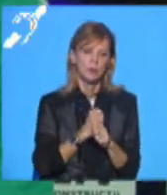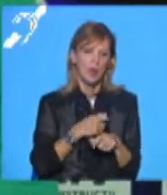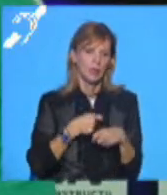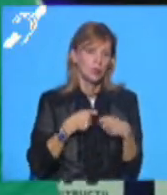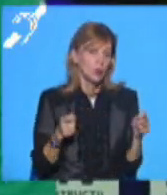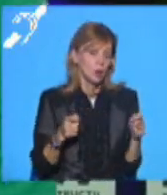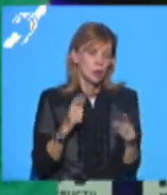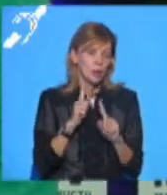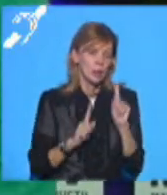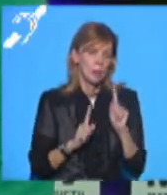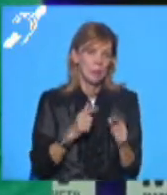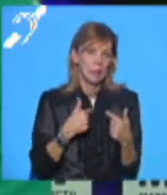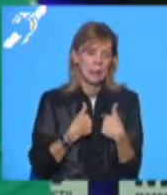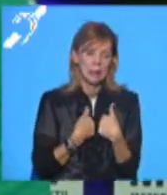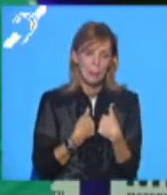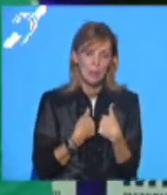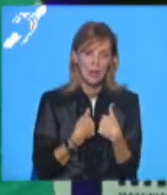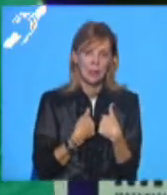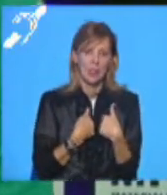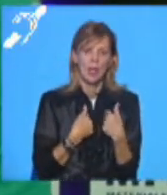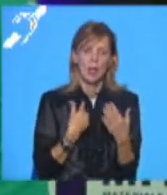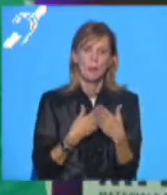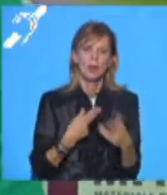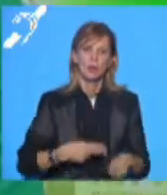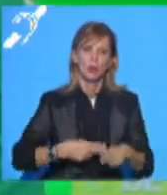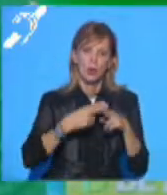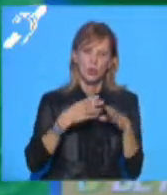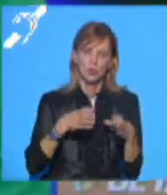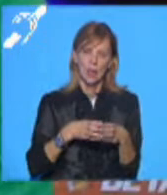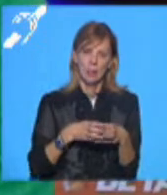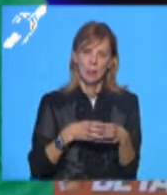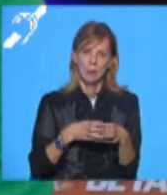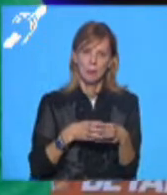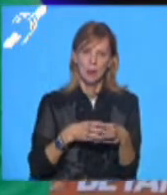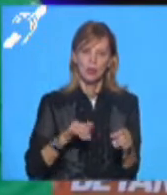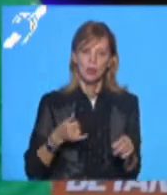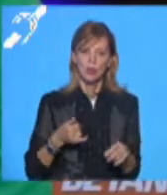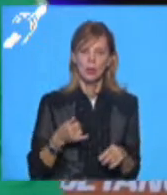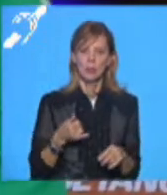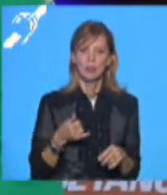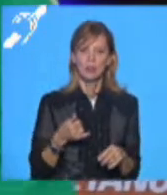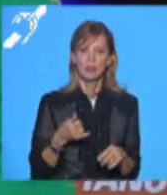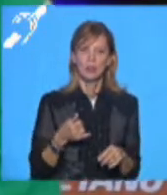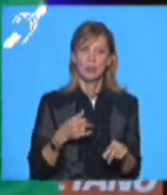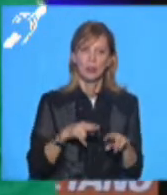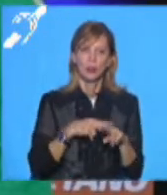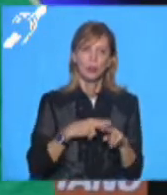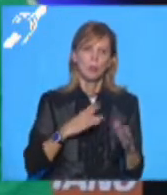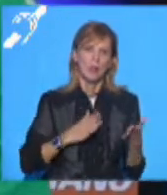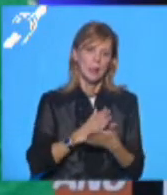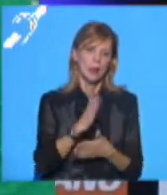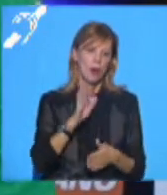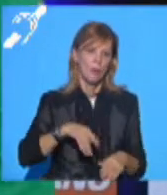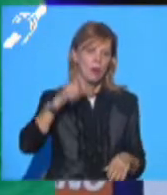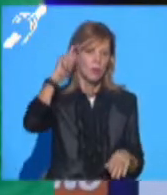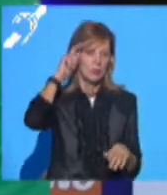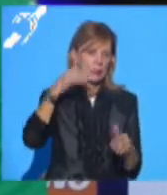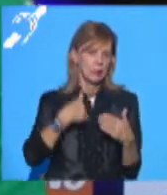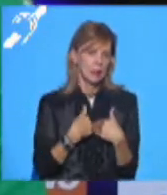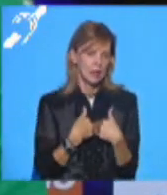ce depinde de mine, ca să ajut echipa și, cum întotdeauna am avut încredere în